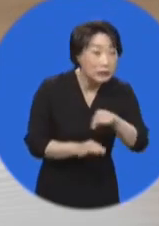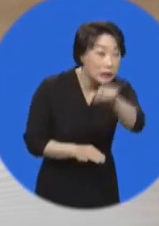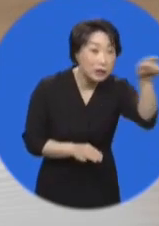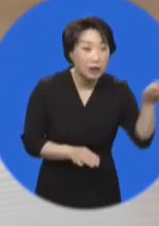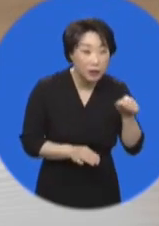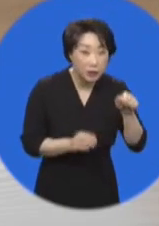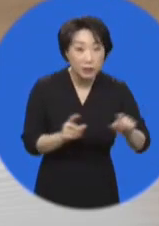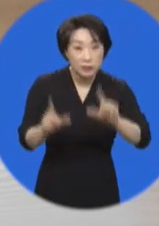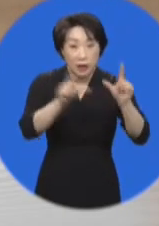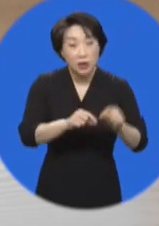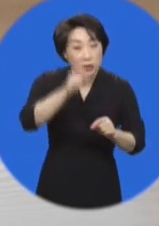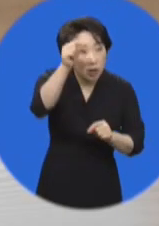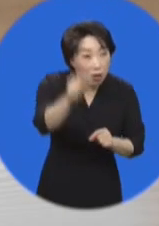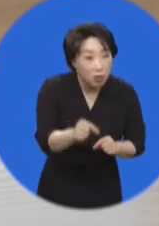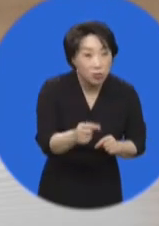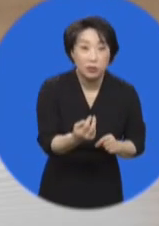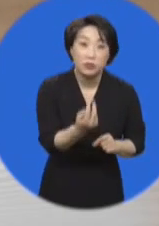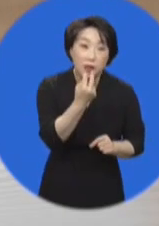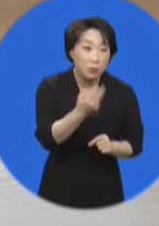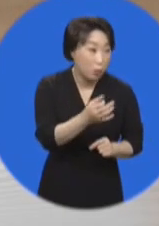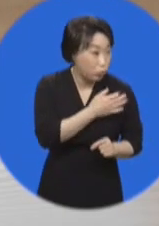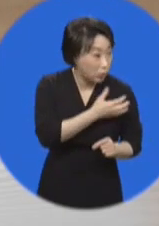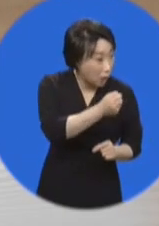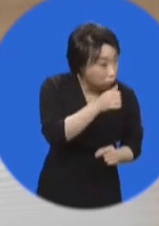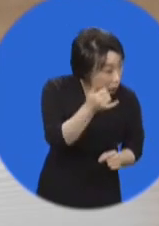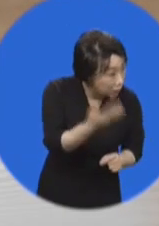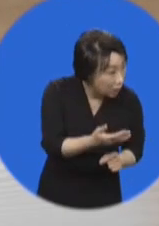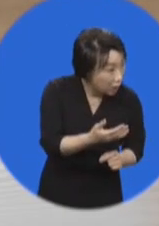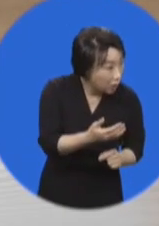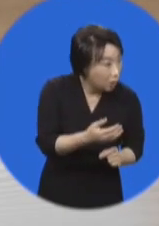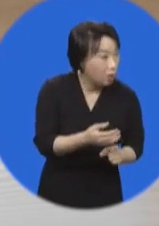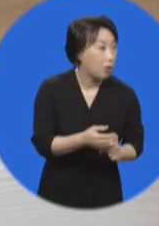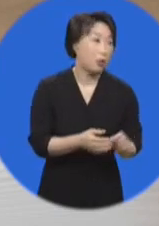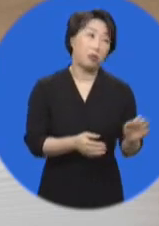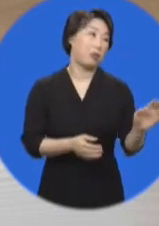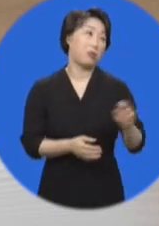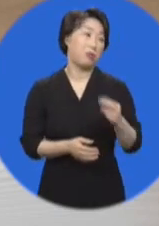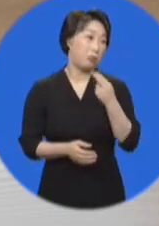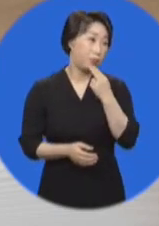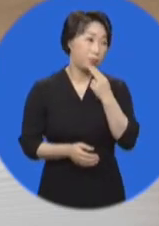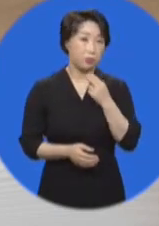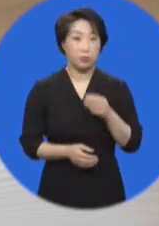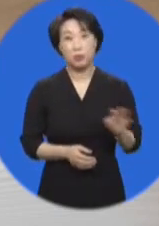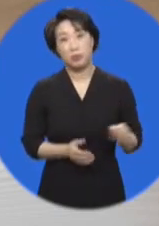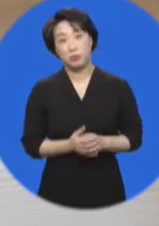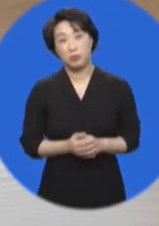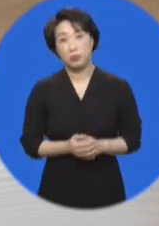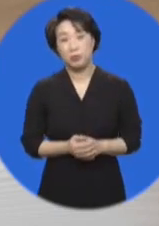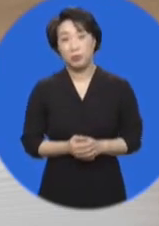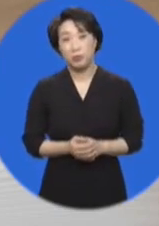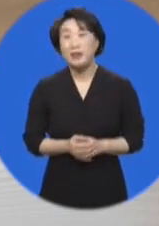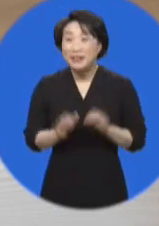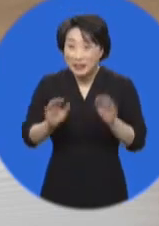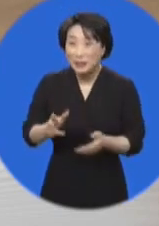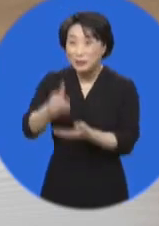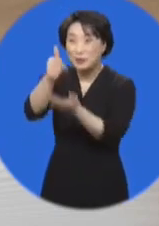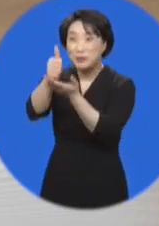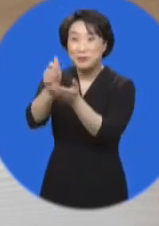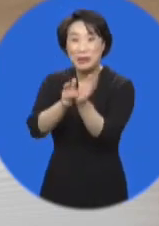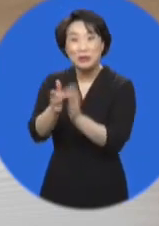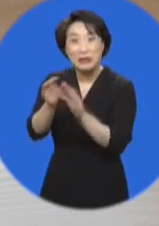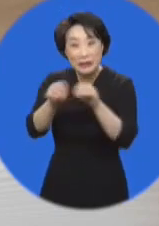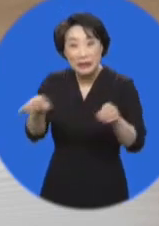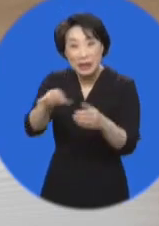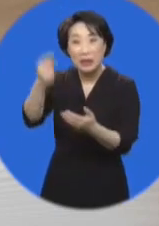영원히 사는 생명의 부유가 있느냐 없느냐 생명의 부유. 그래도 우리 주님이 이 땅에 오신